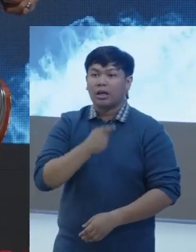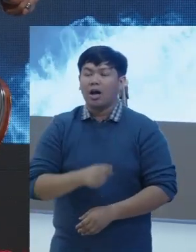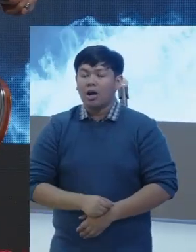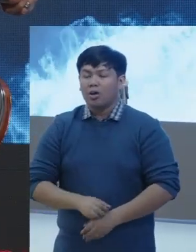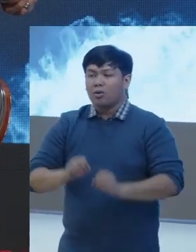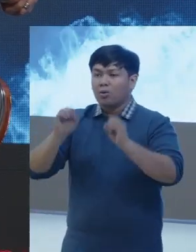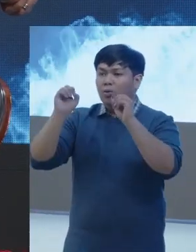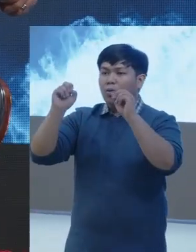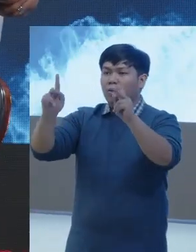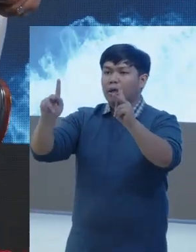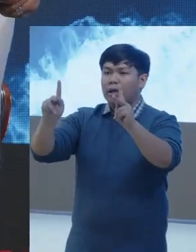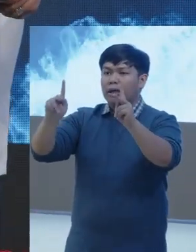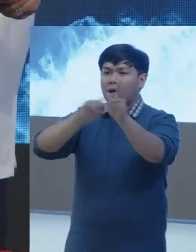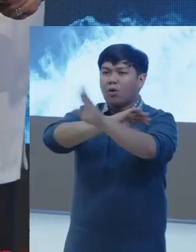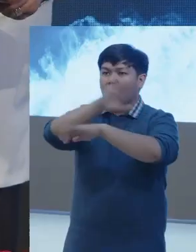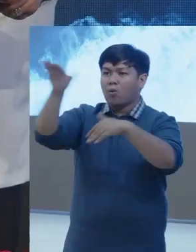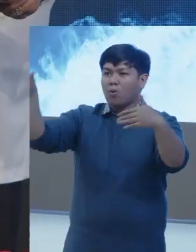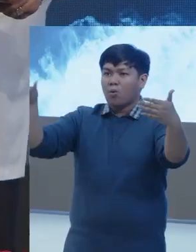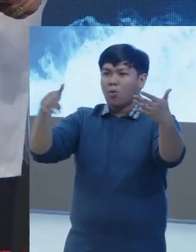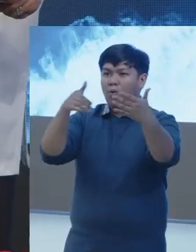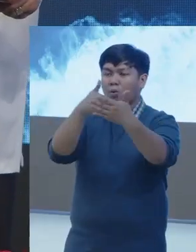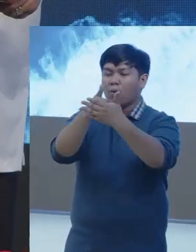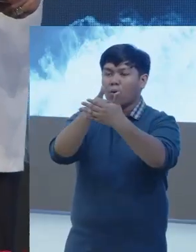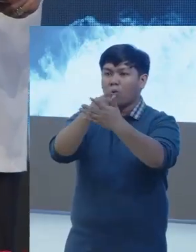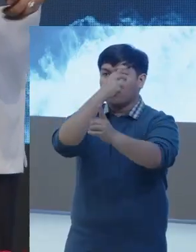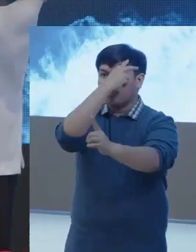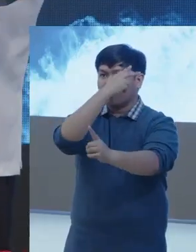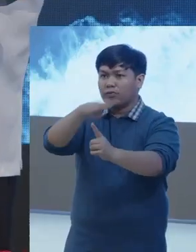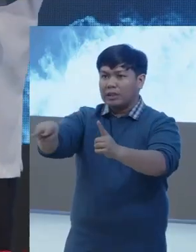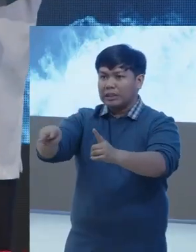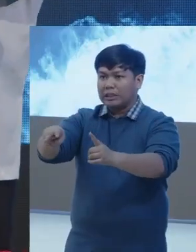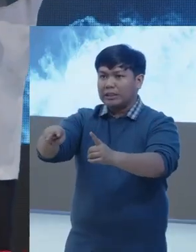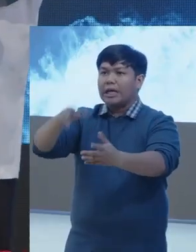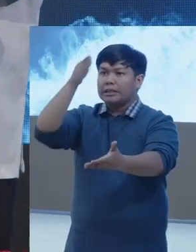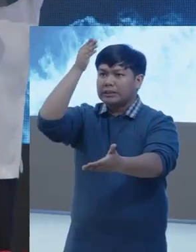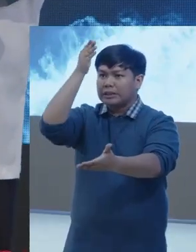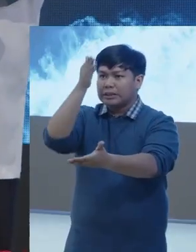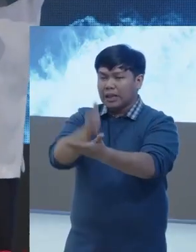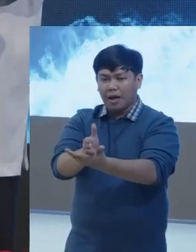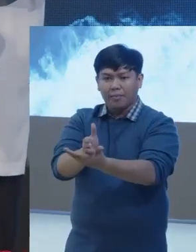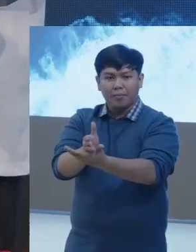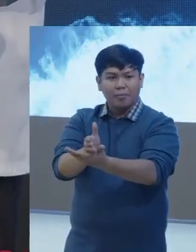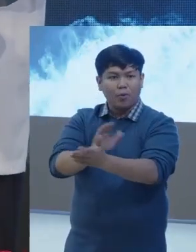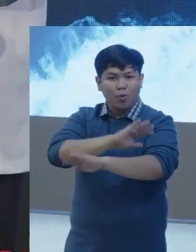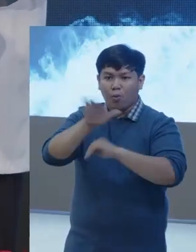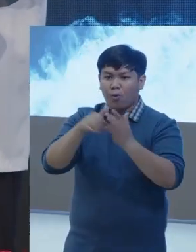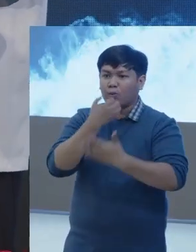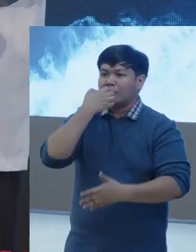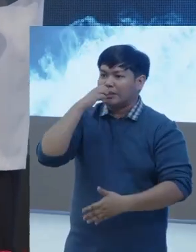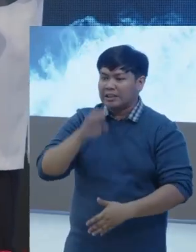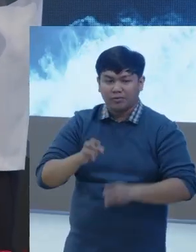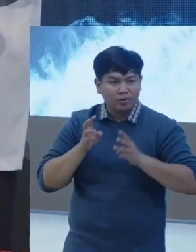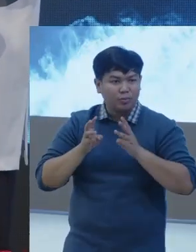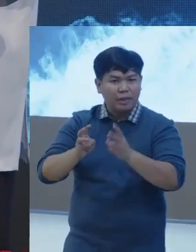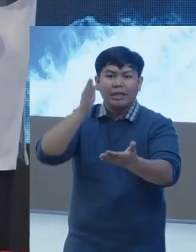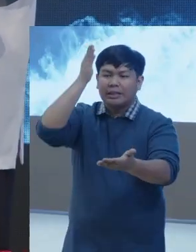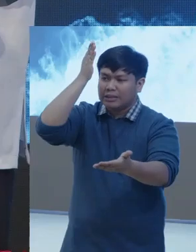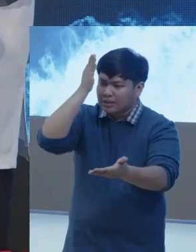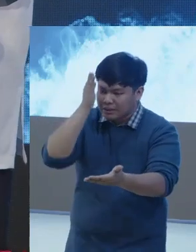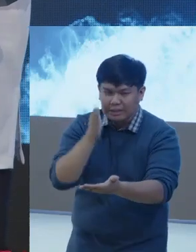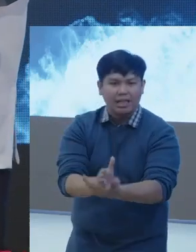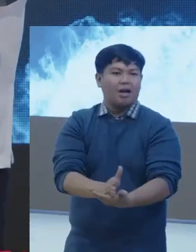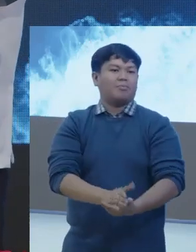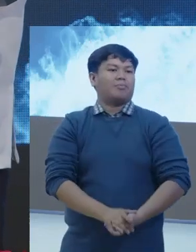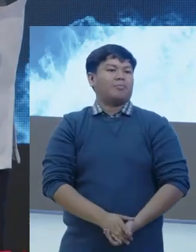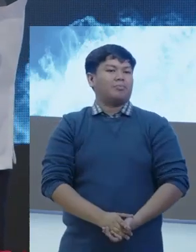let everyone turn from his evil way and from the violence that is